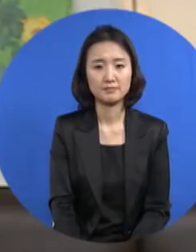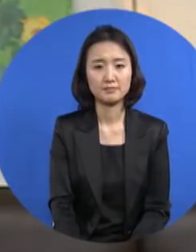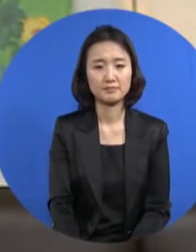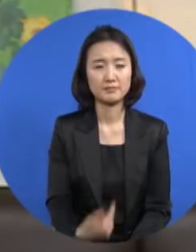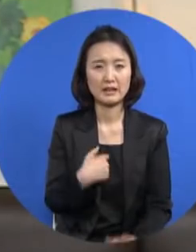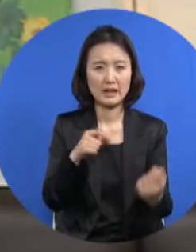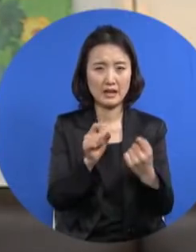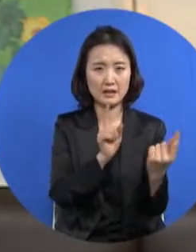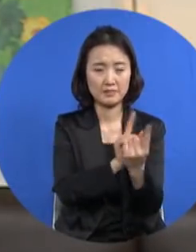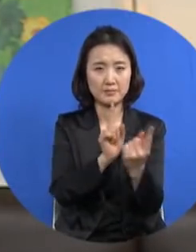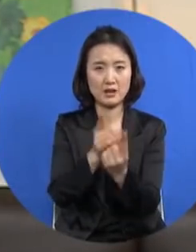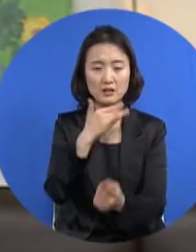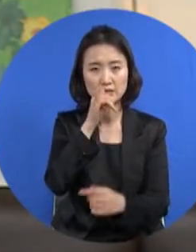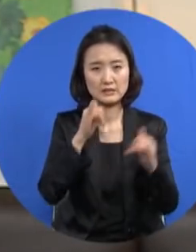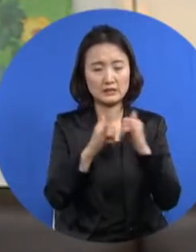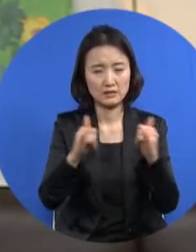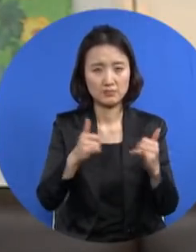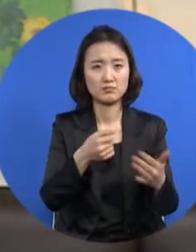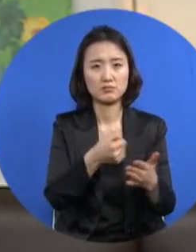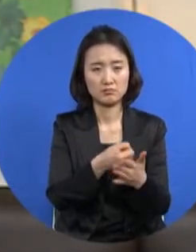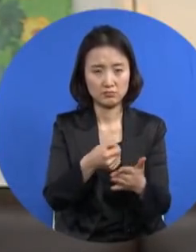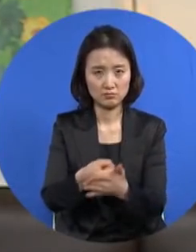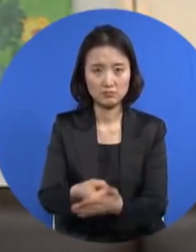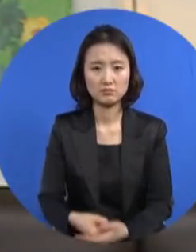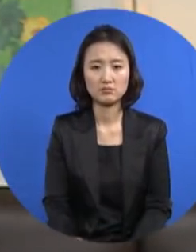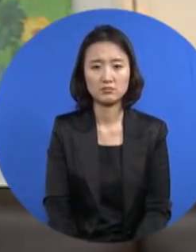있는 사람들을 멘토로 삼았어요. 그리고